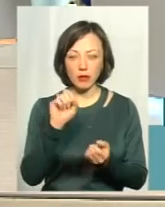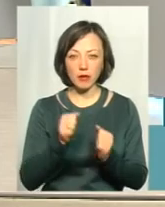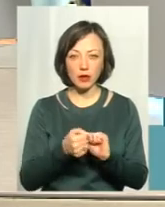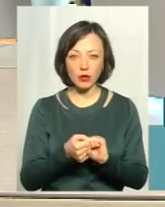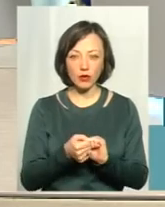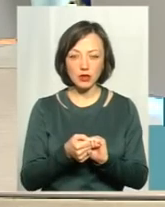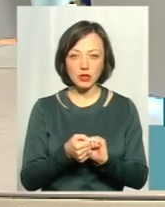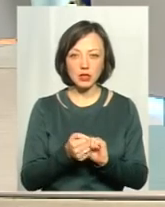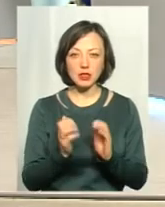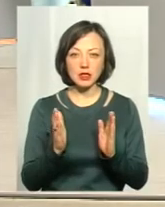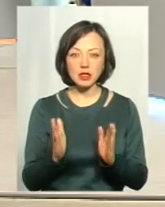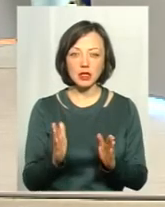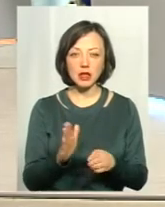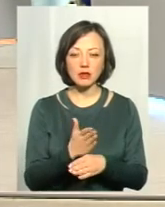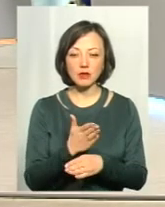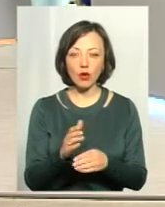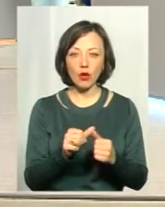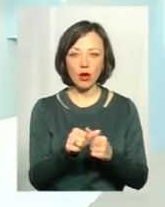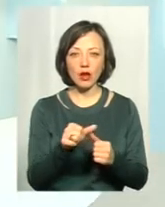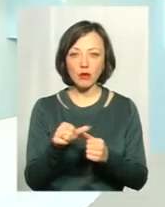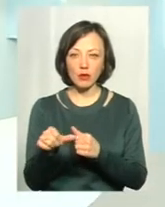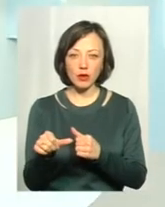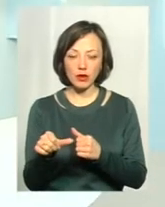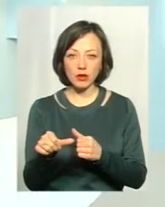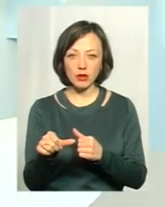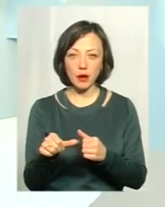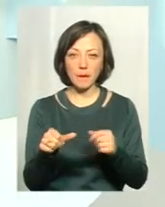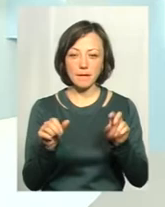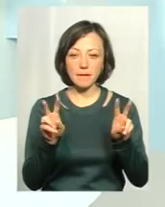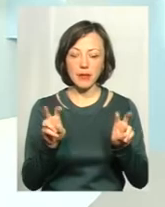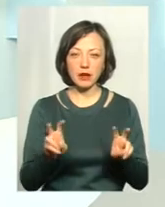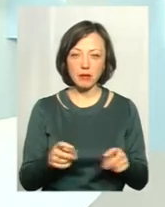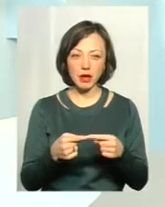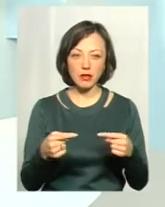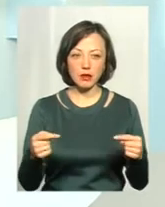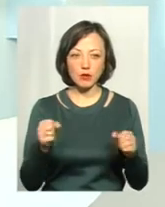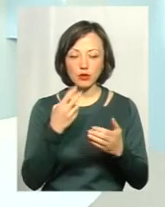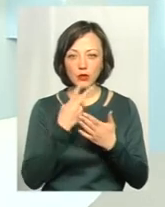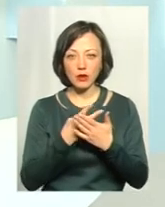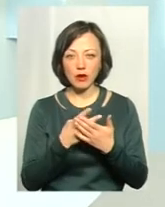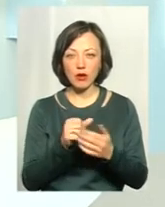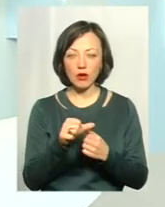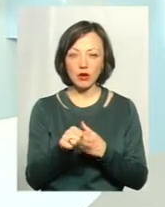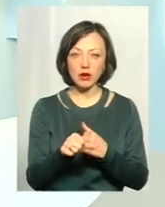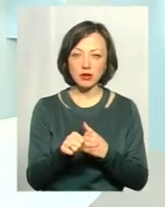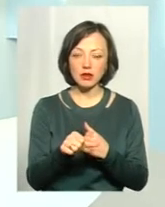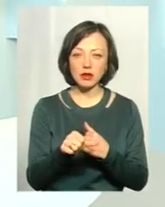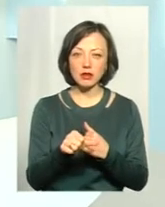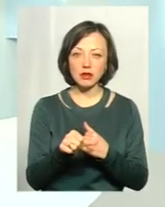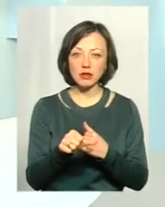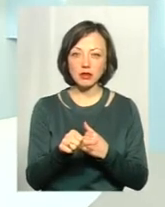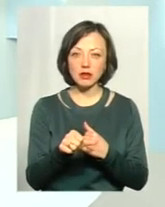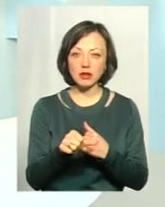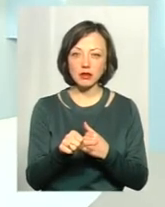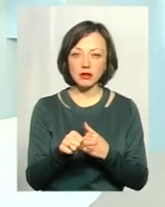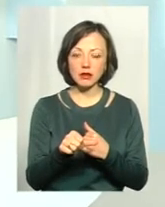запам'ятовують, тільки класифікують окремі, от, наприклад, предмети. Можуть показувати окремі, от, наприклад, ви